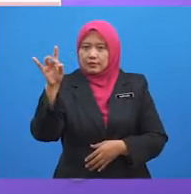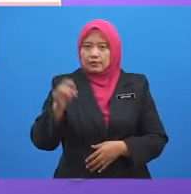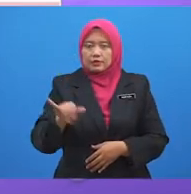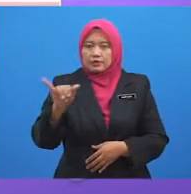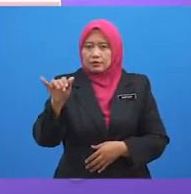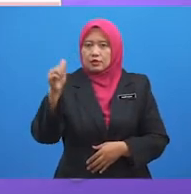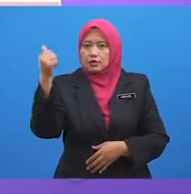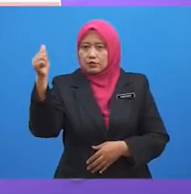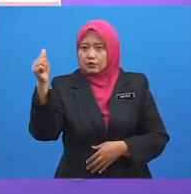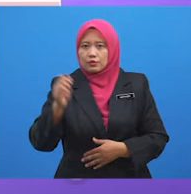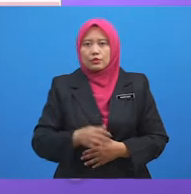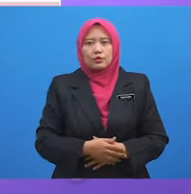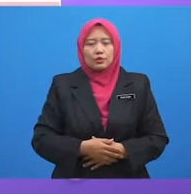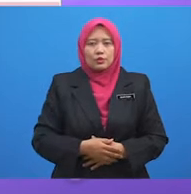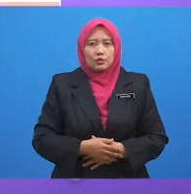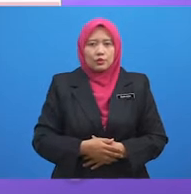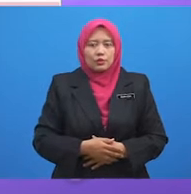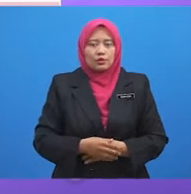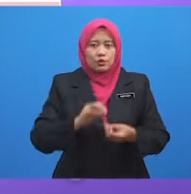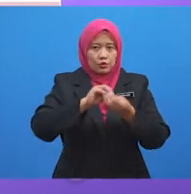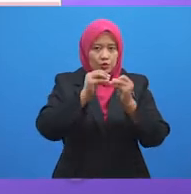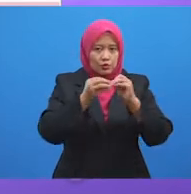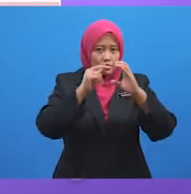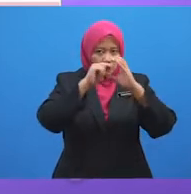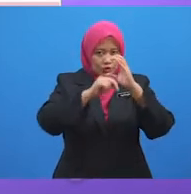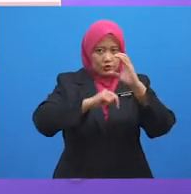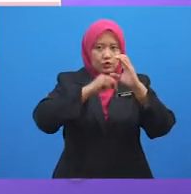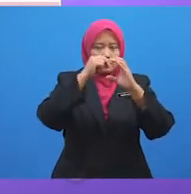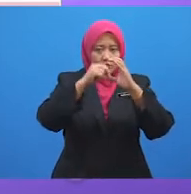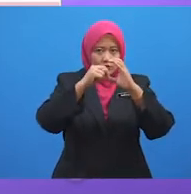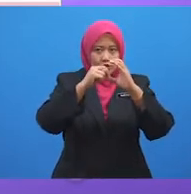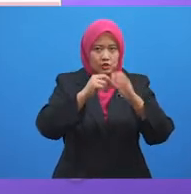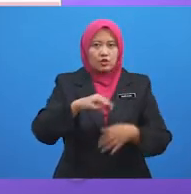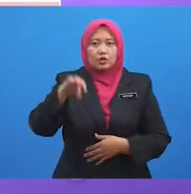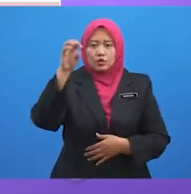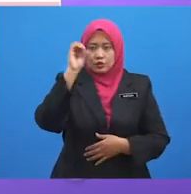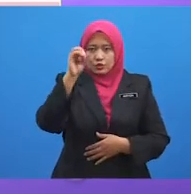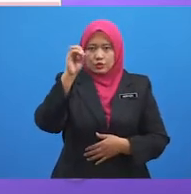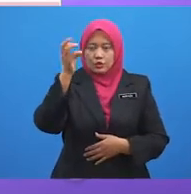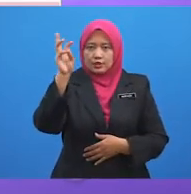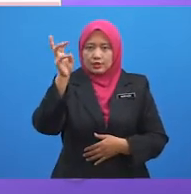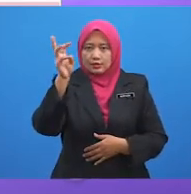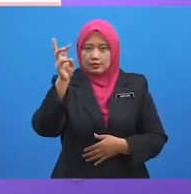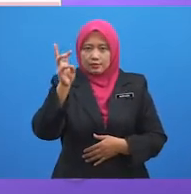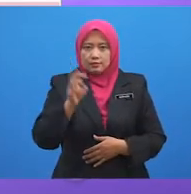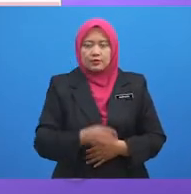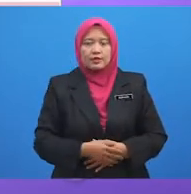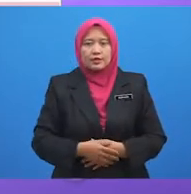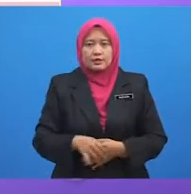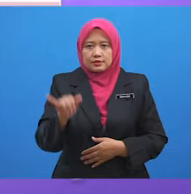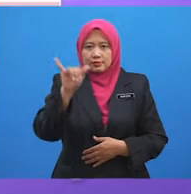ialah 10. Nombor nukleon bagi oksigen 16